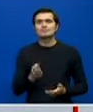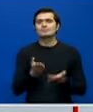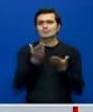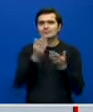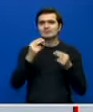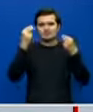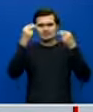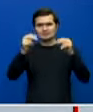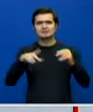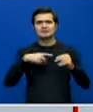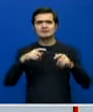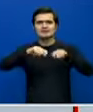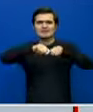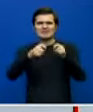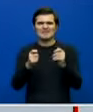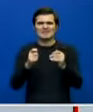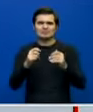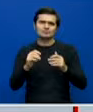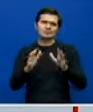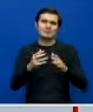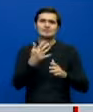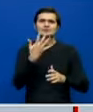dumneavoastră anunțați un deficit de aproximativ